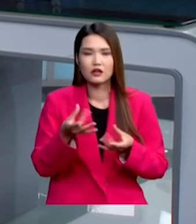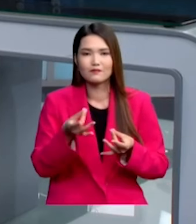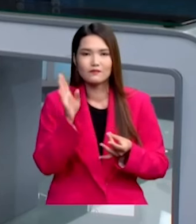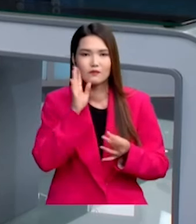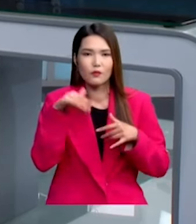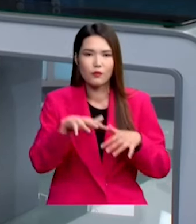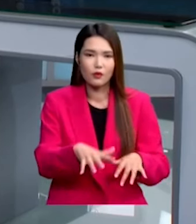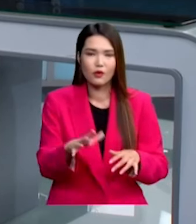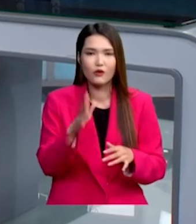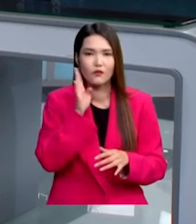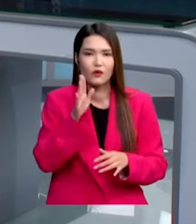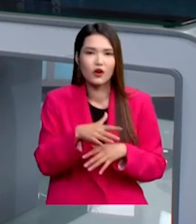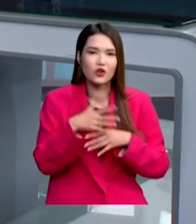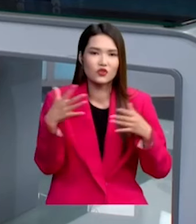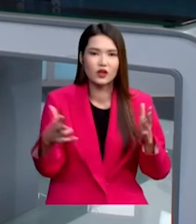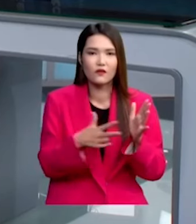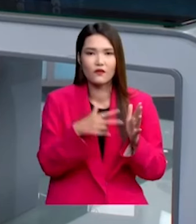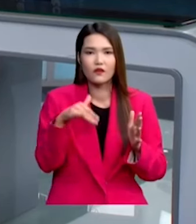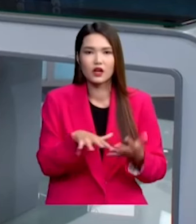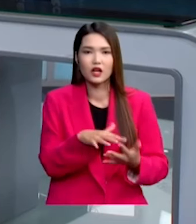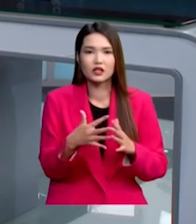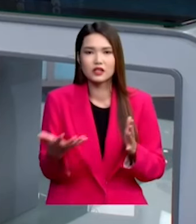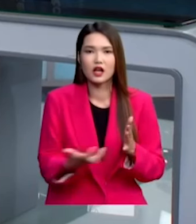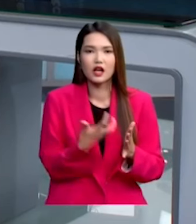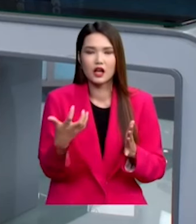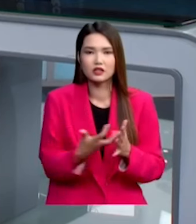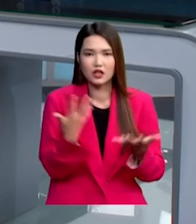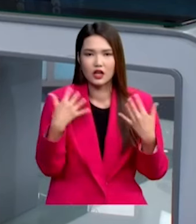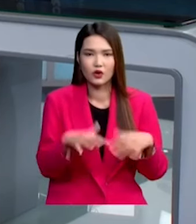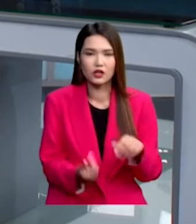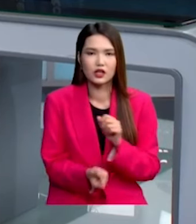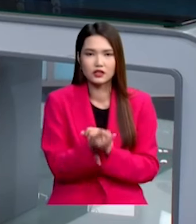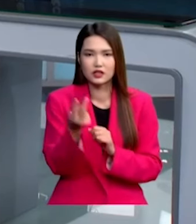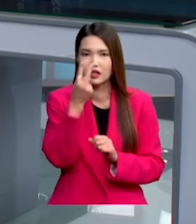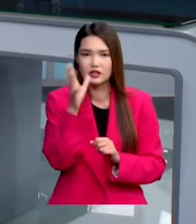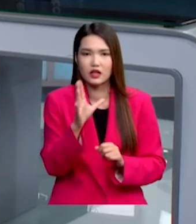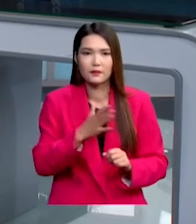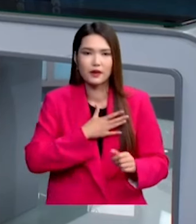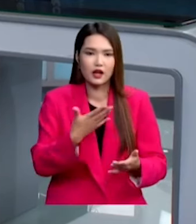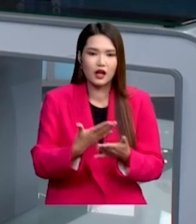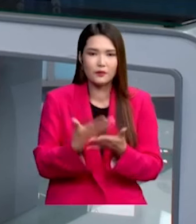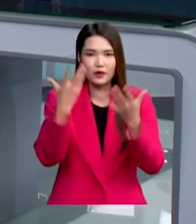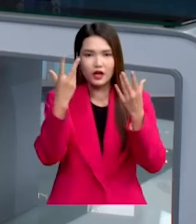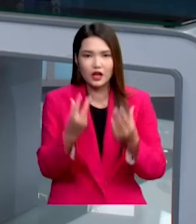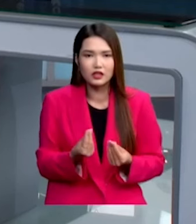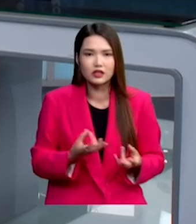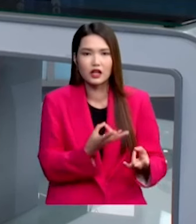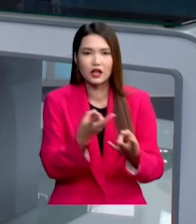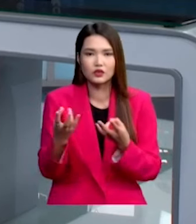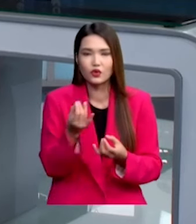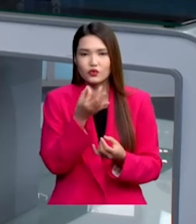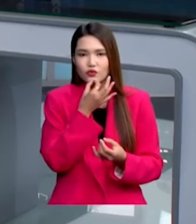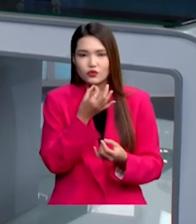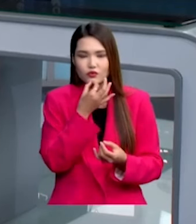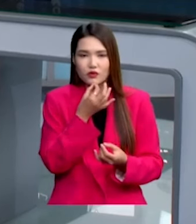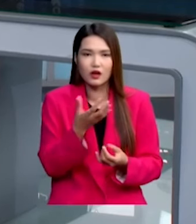морскую воду. Более чем 8 тысяч сельчан. Дефицит ресурса уже образовался, несмотря на активный сезон потребления